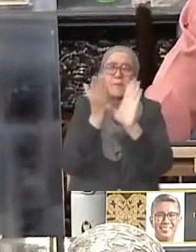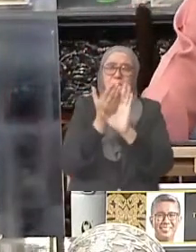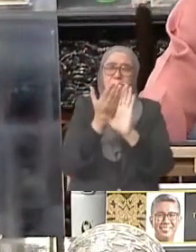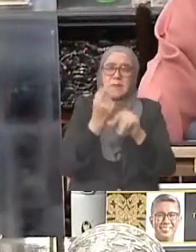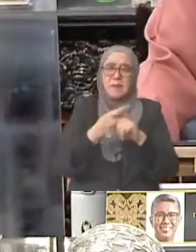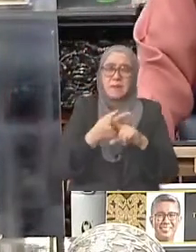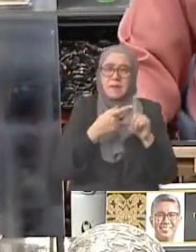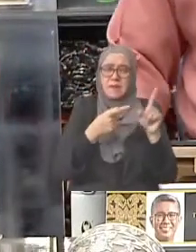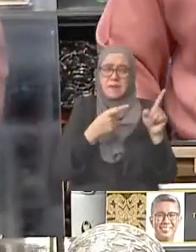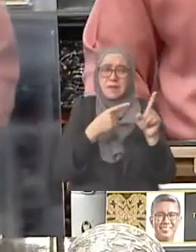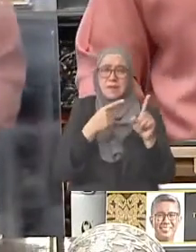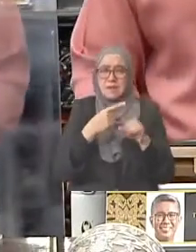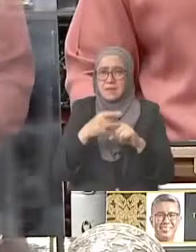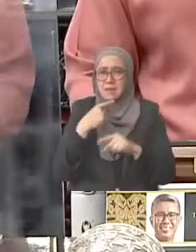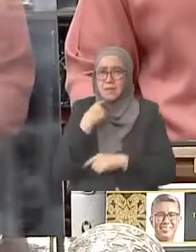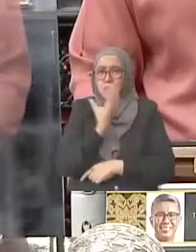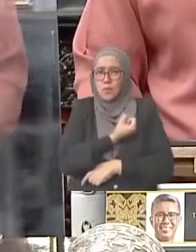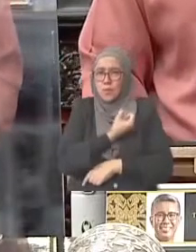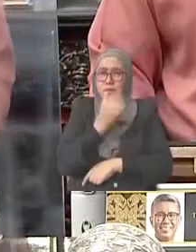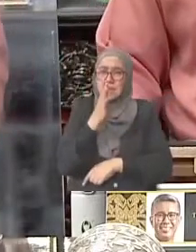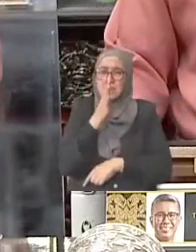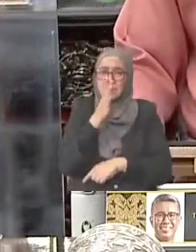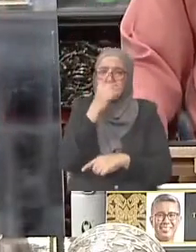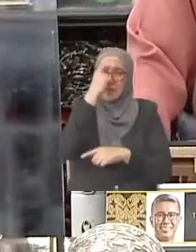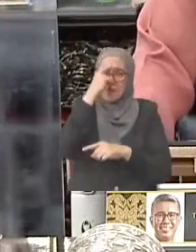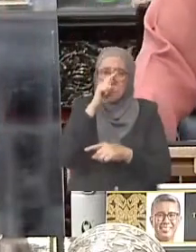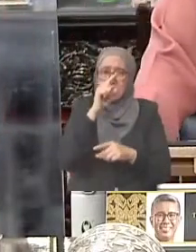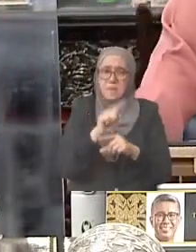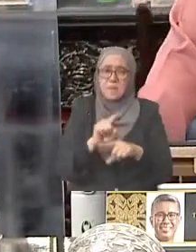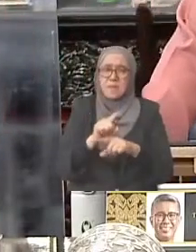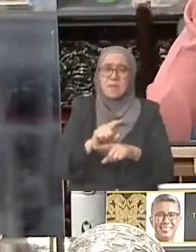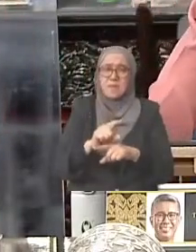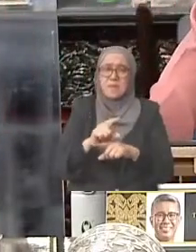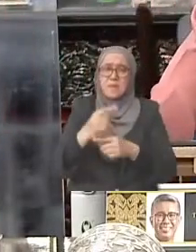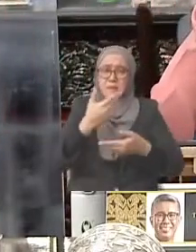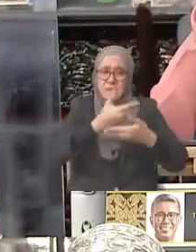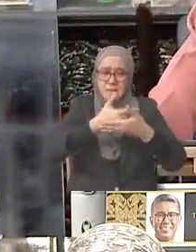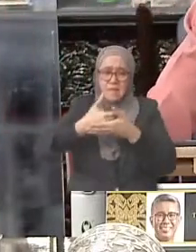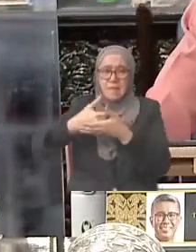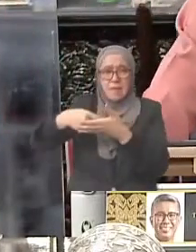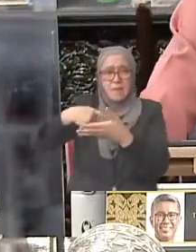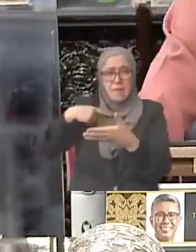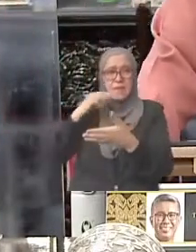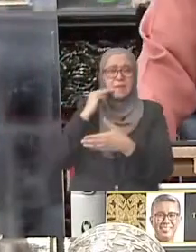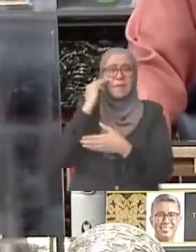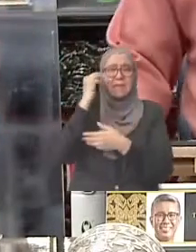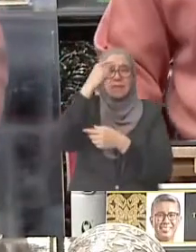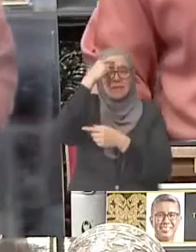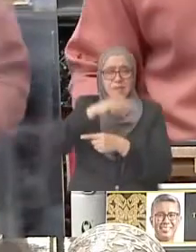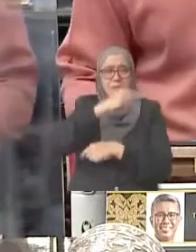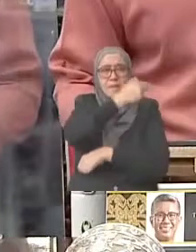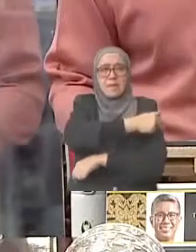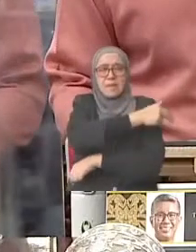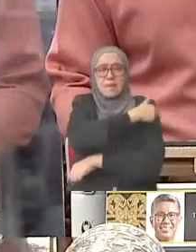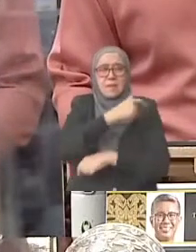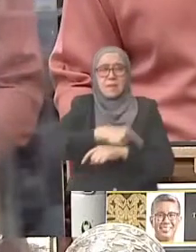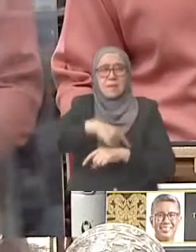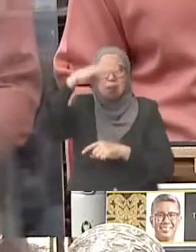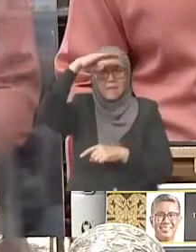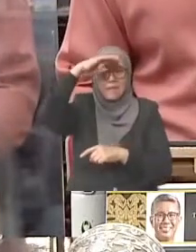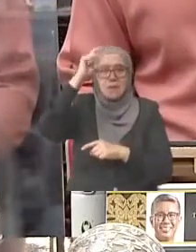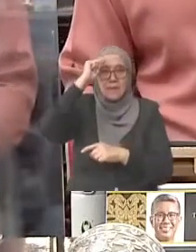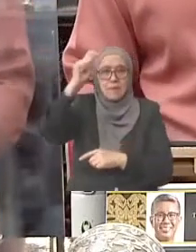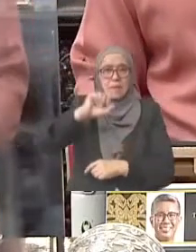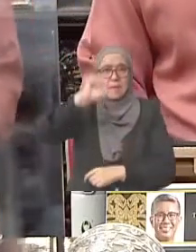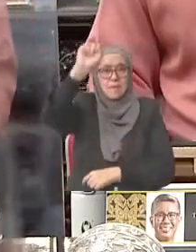di neonatal care unit melibatkan Hospital di pulau Pinang Joko tergantung Sabah dan Serawak Hai Datuk jadi betul